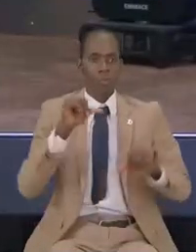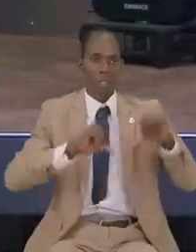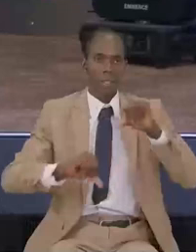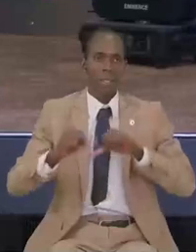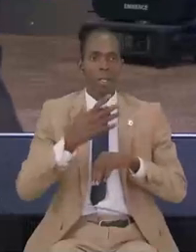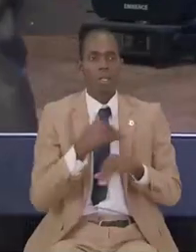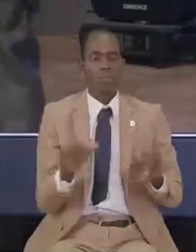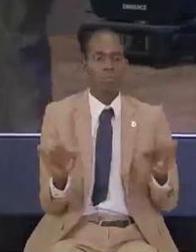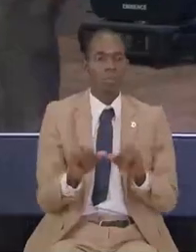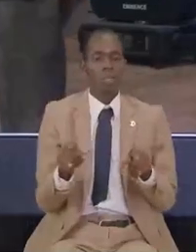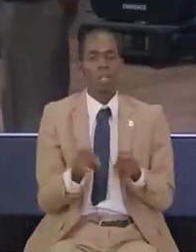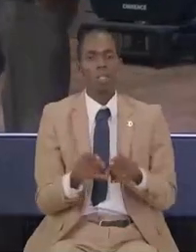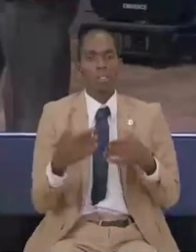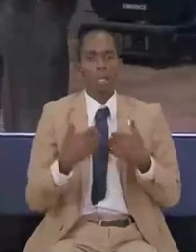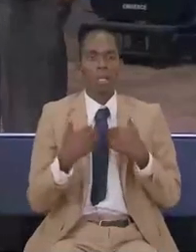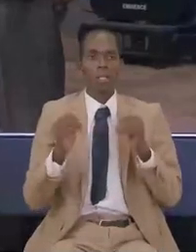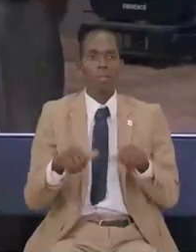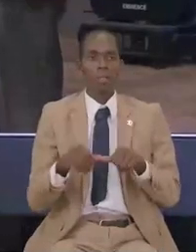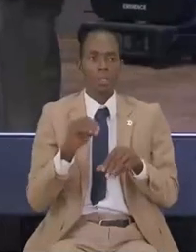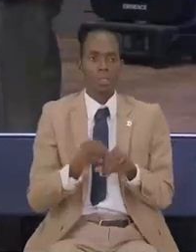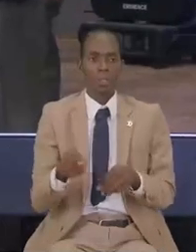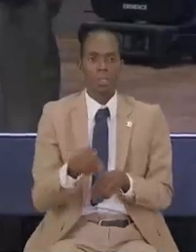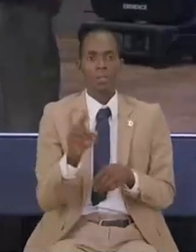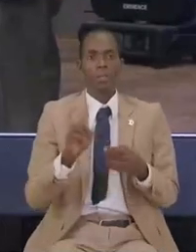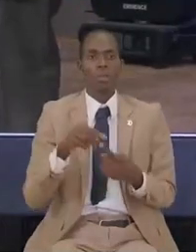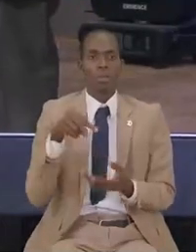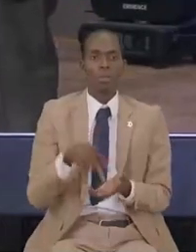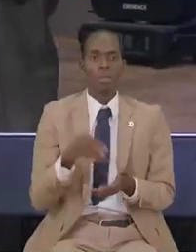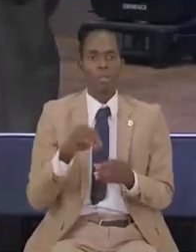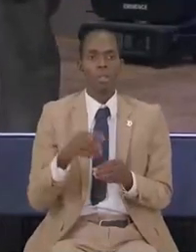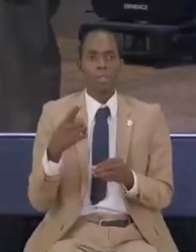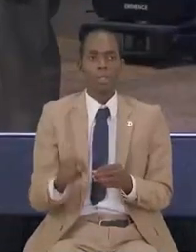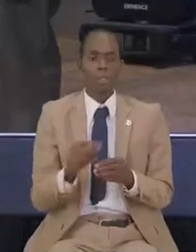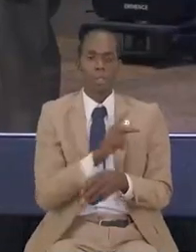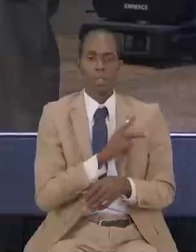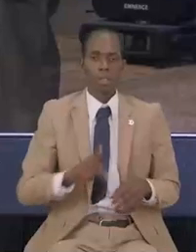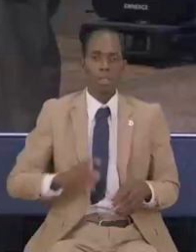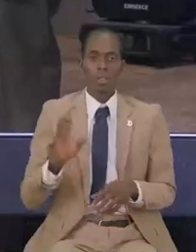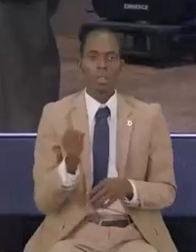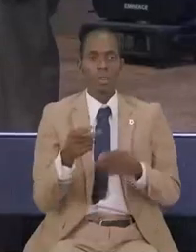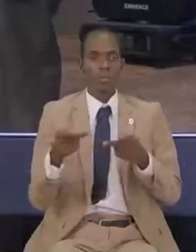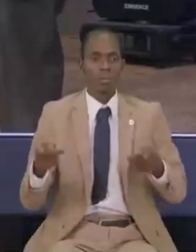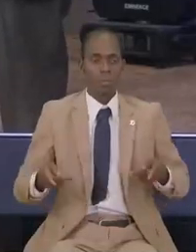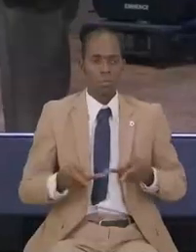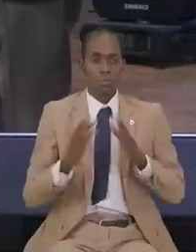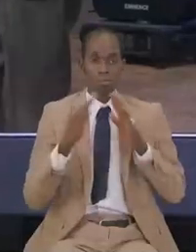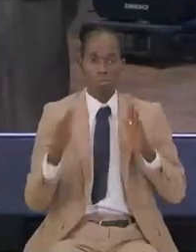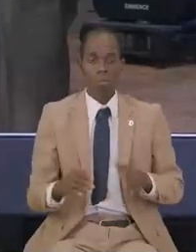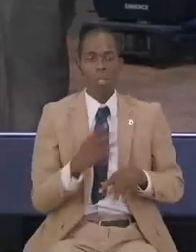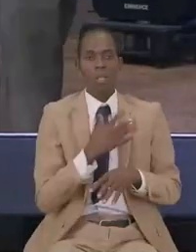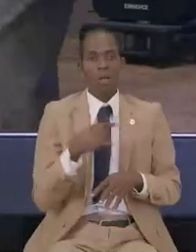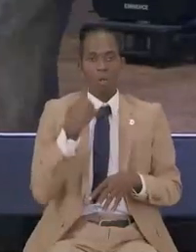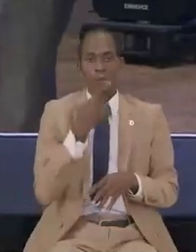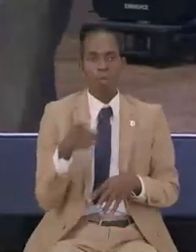capables de servir dans le palais du roi et à qui l'on